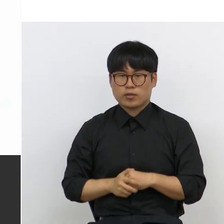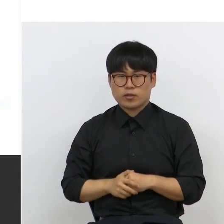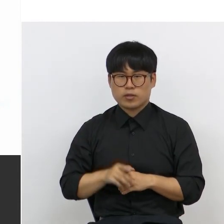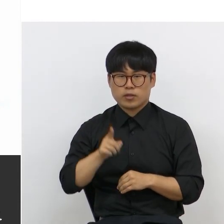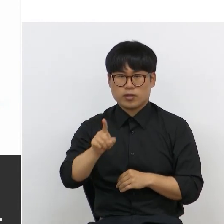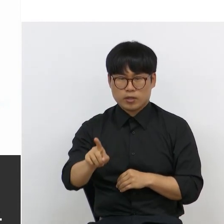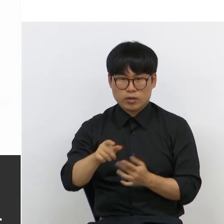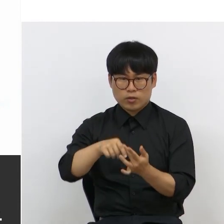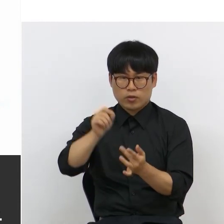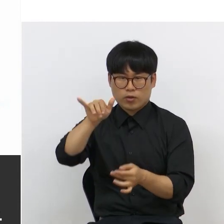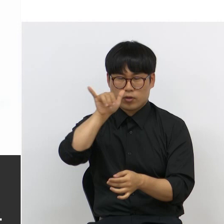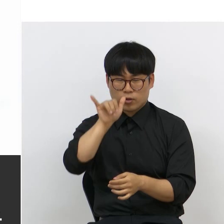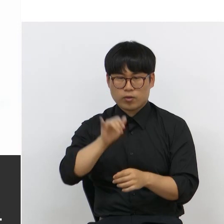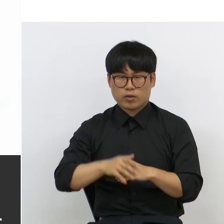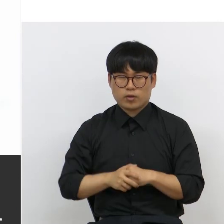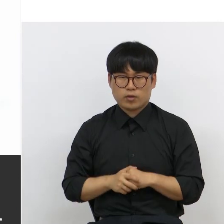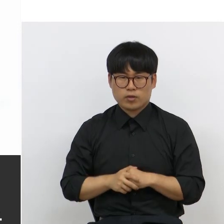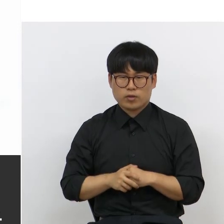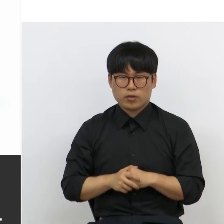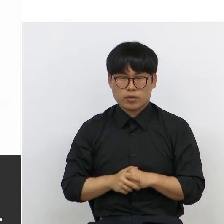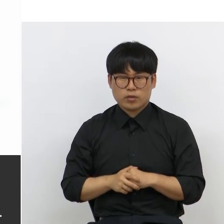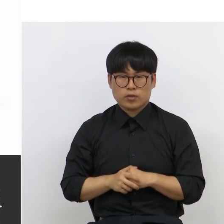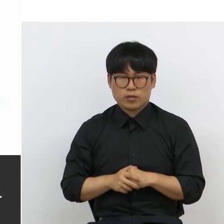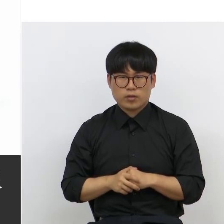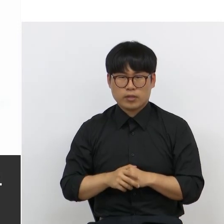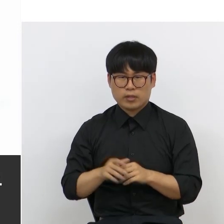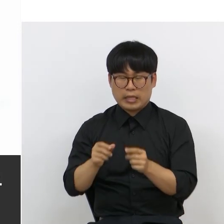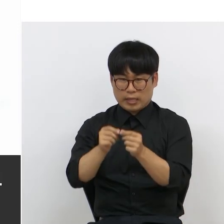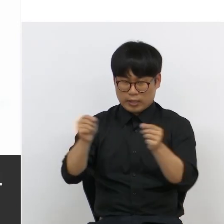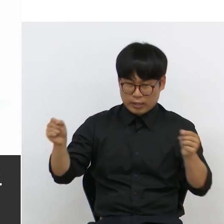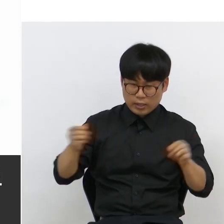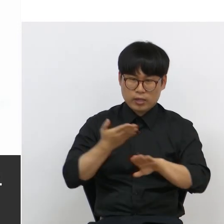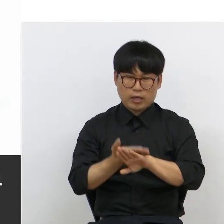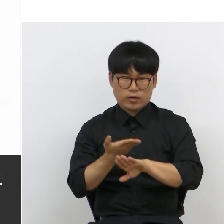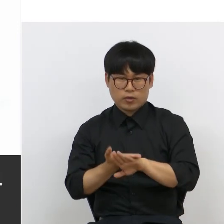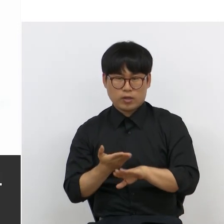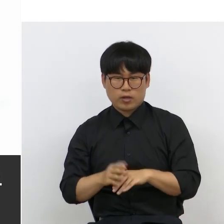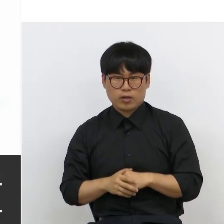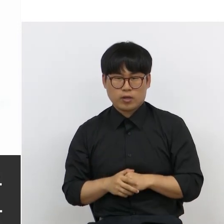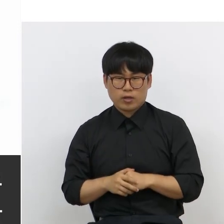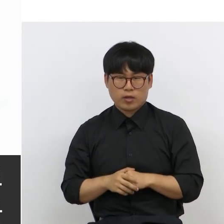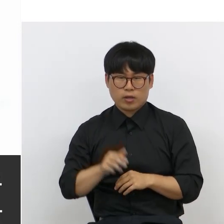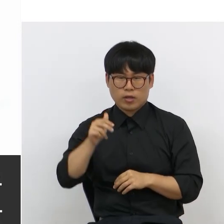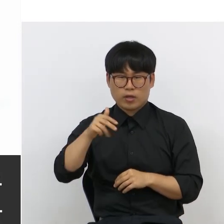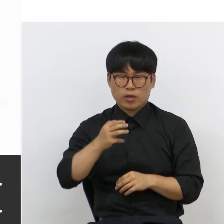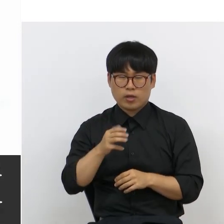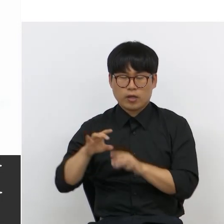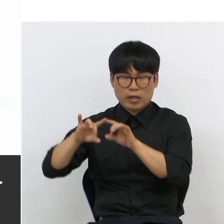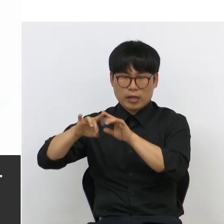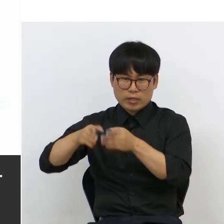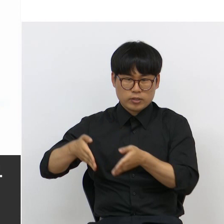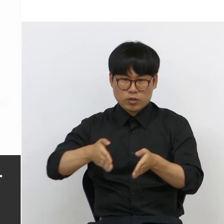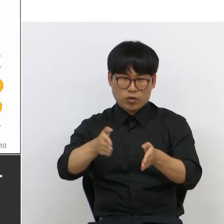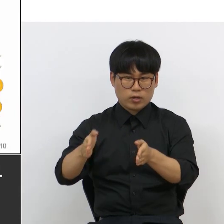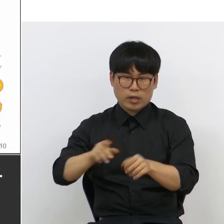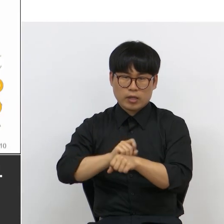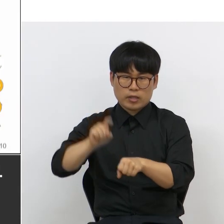이제 선택권이 있거나 아니면 어떤 전극을 쓰거나 길이가 좀 다르거나 이런 전극의 특성이 있습니다.